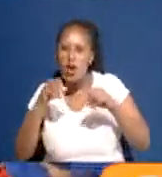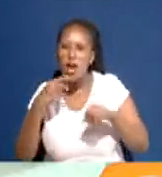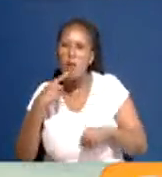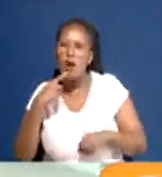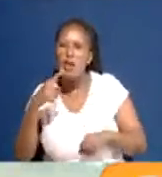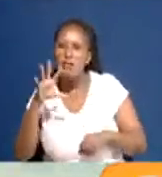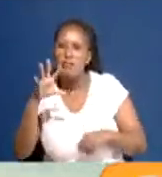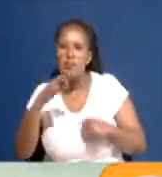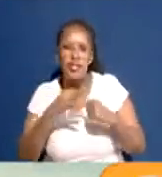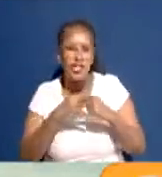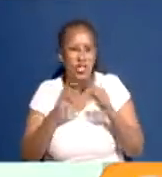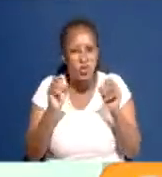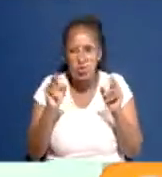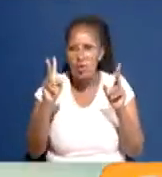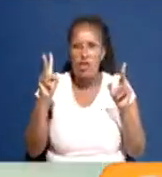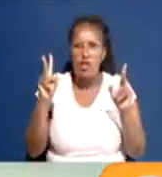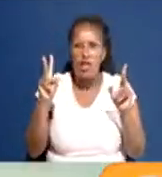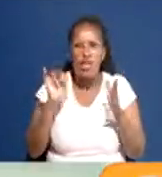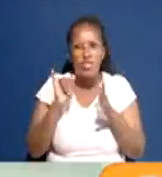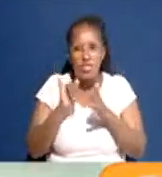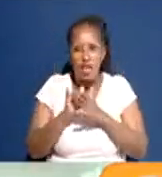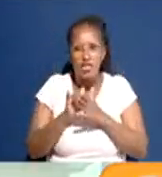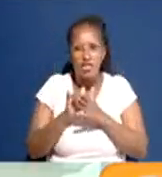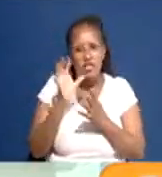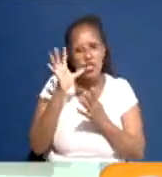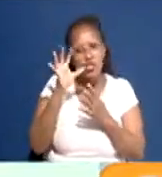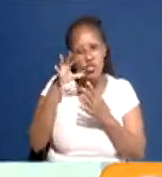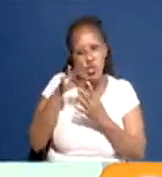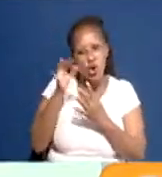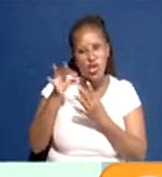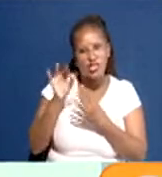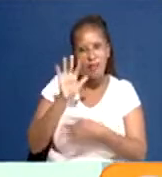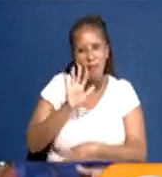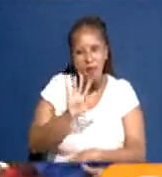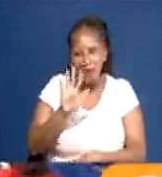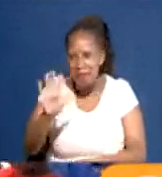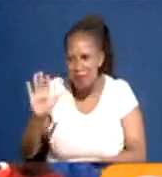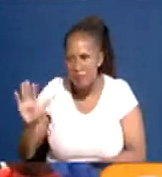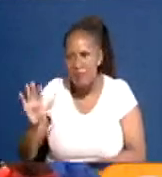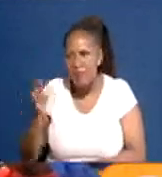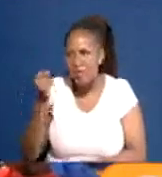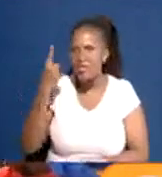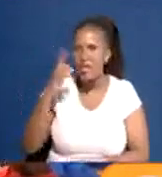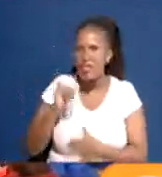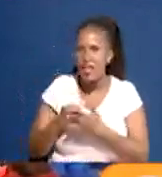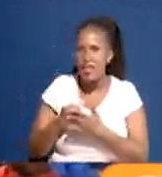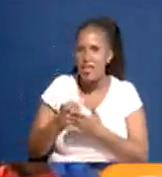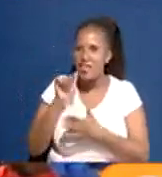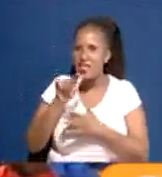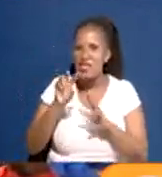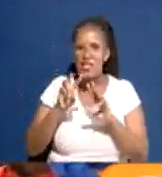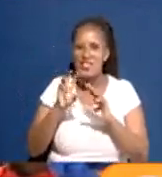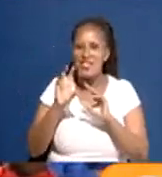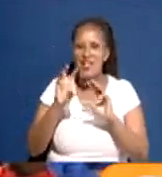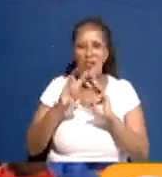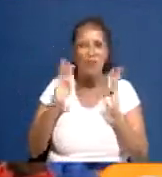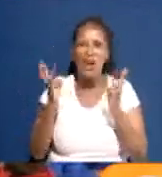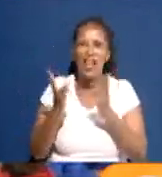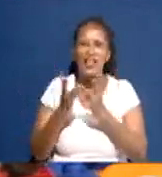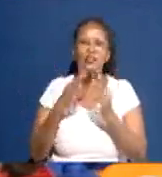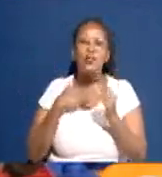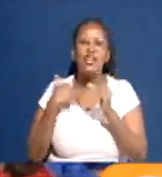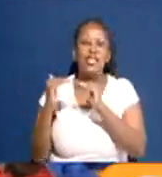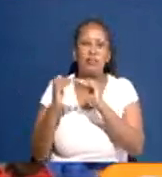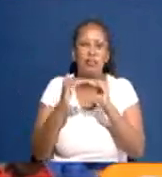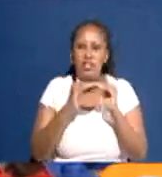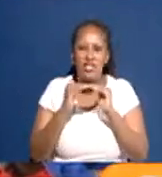158, nunua ya 158. Hiyo ni uamuzi yako. Tunaelewana? Si dunia hii ni demokrasia?